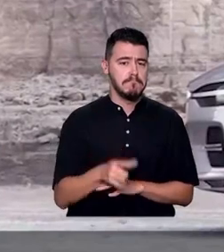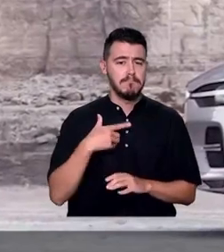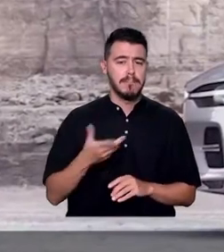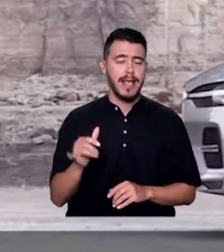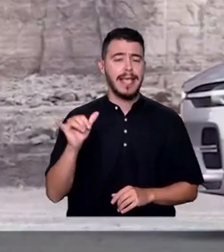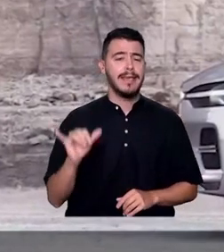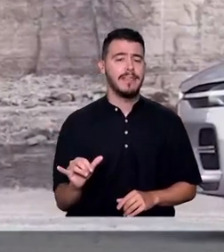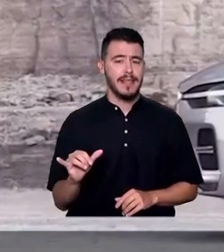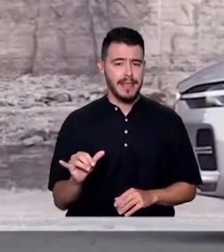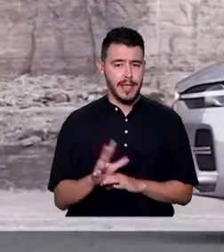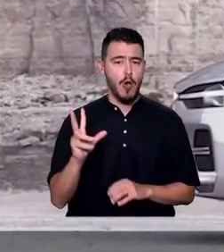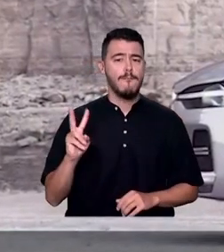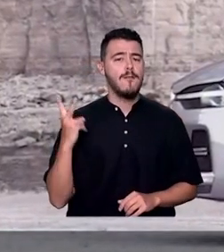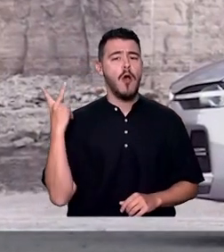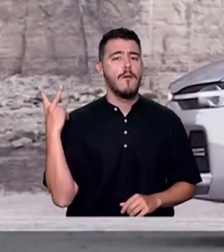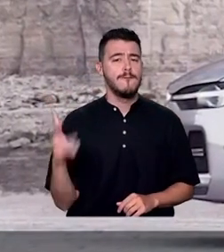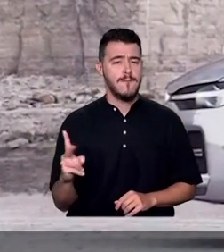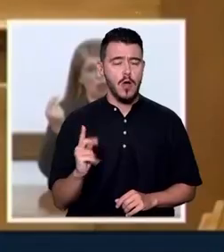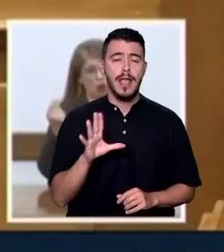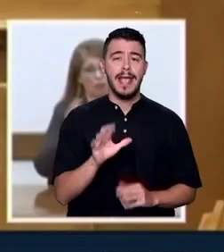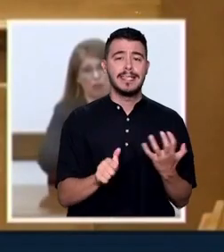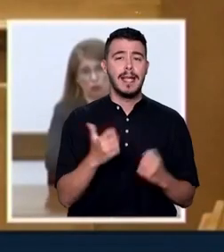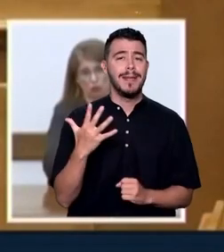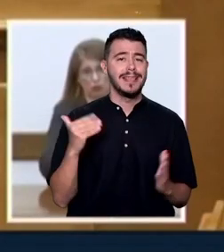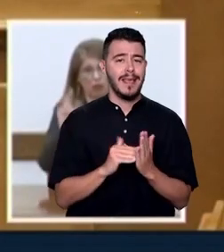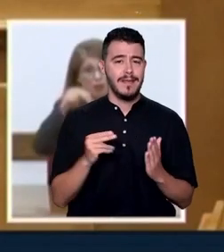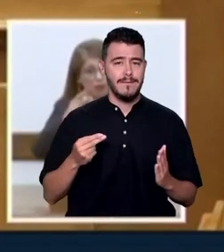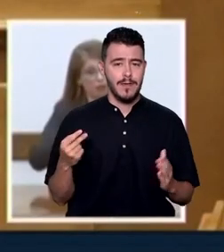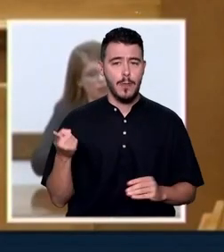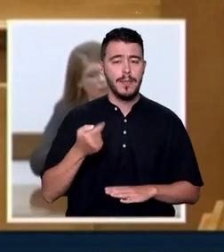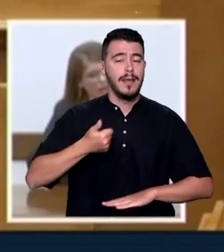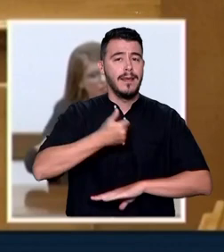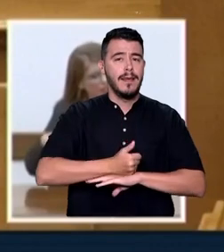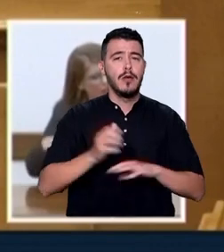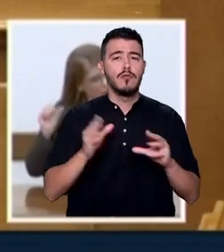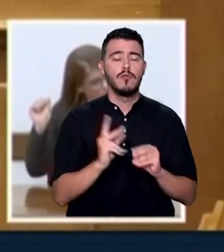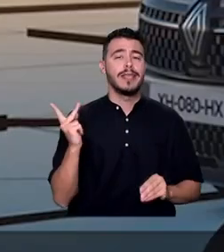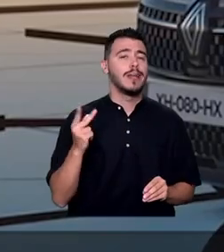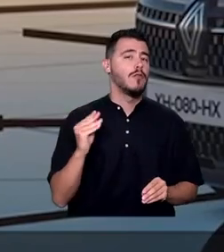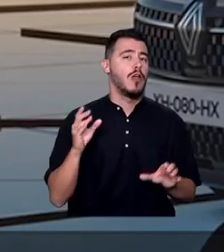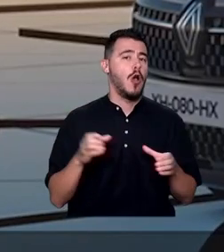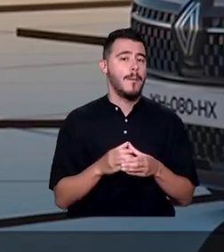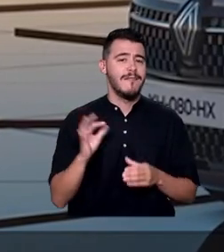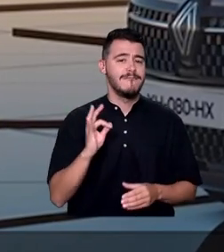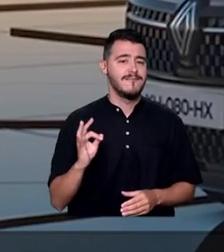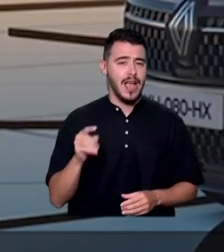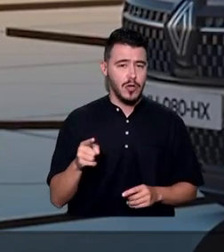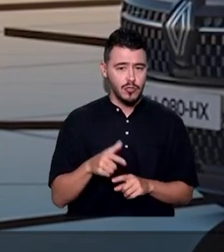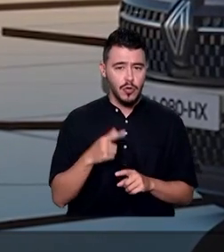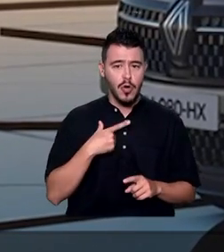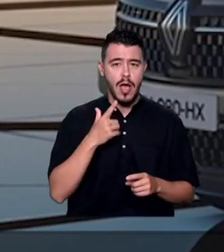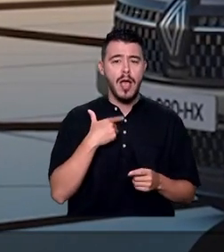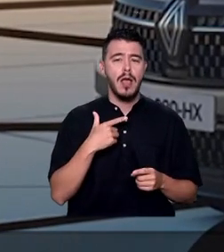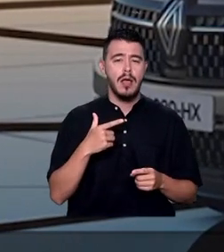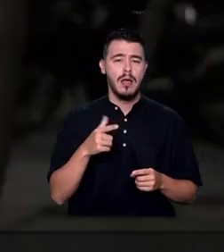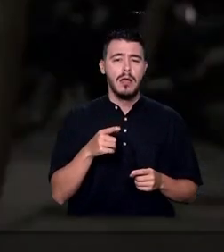υβριδικό X60 της Volvo των 65.000 ευρώ. Ο επικεφαλής κοινοβουλευτικής ομάδας του ΣΥΡΙΖΑ, Σωκράτης Φάμελος, το SUV Austral της Renault